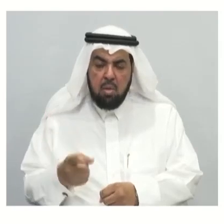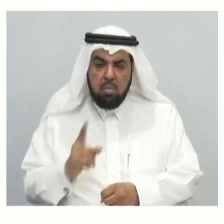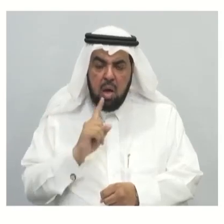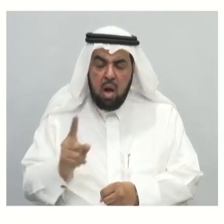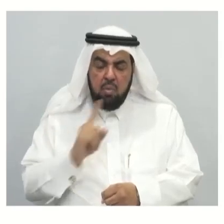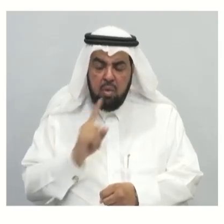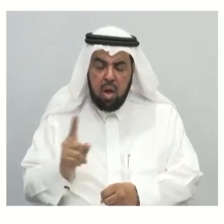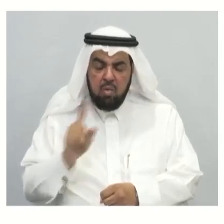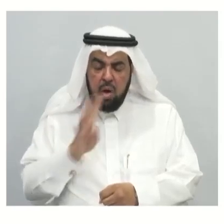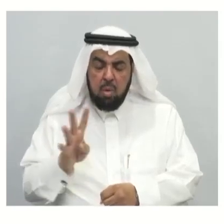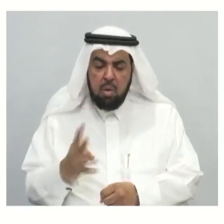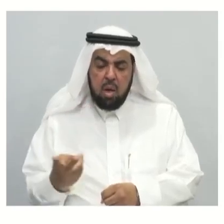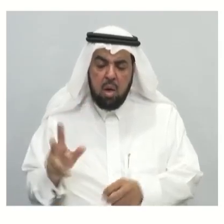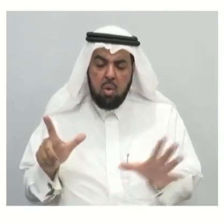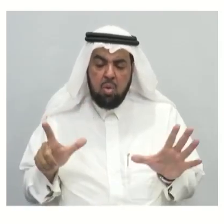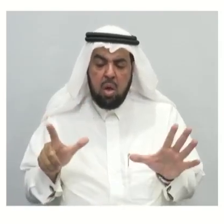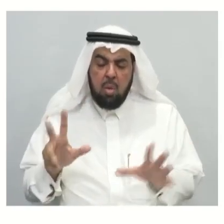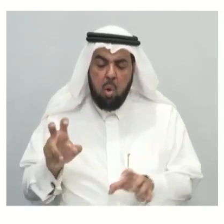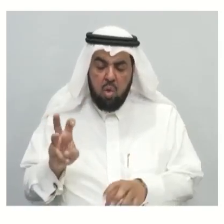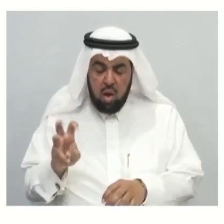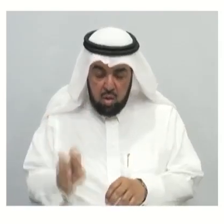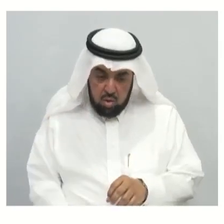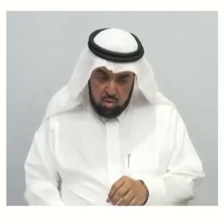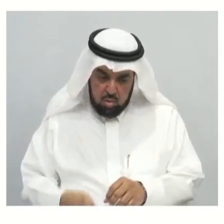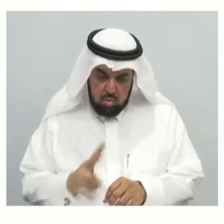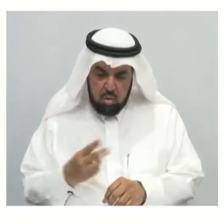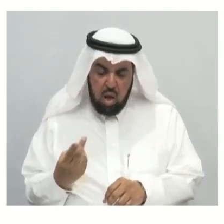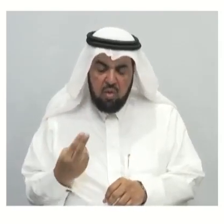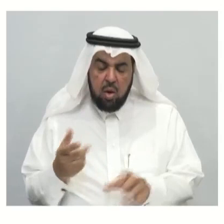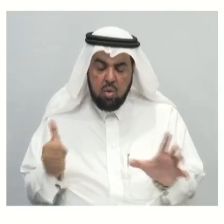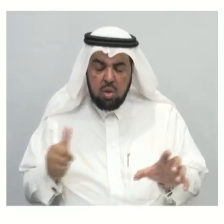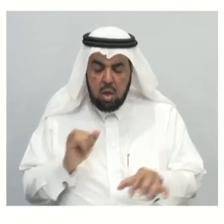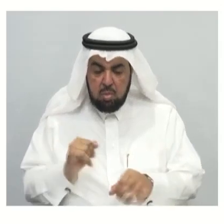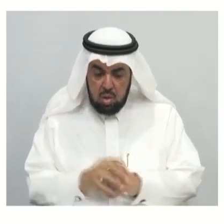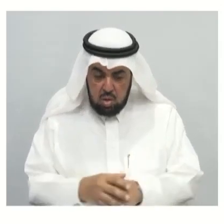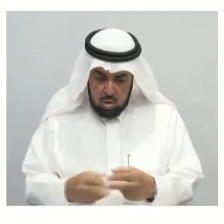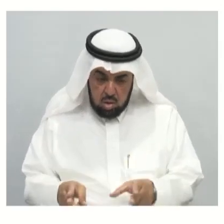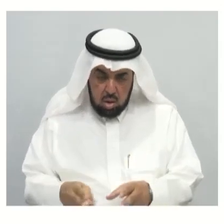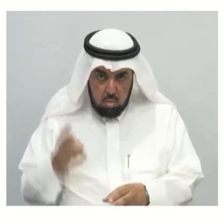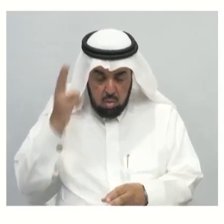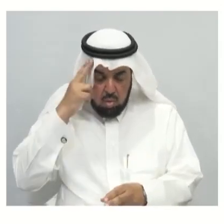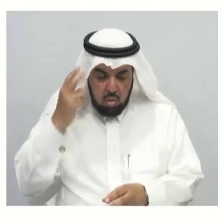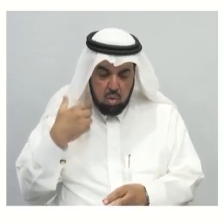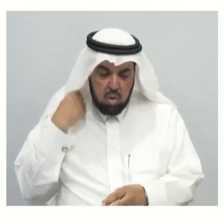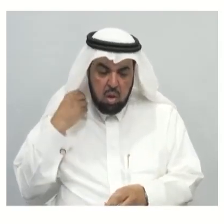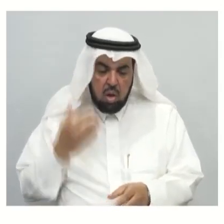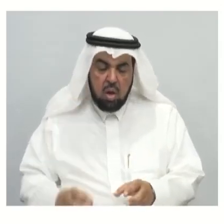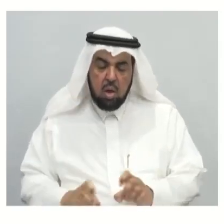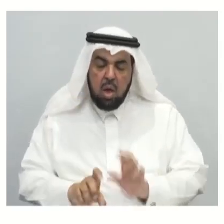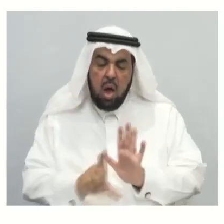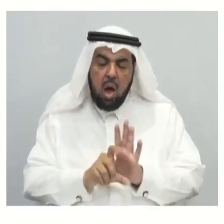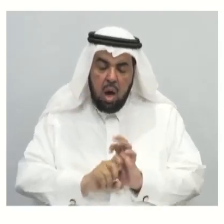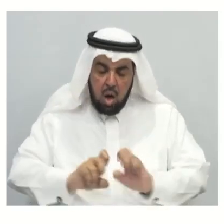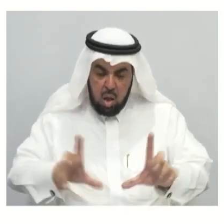1437 هجريا 2016 ميلاديا اعلنت المملكه والدول